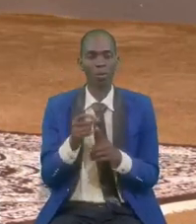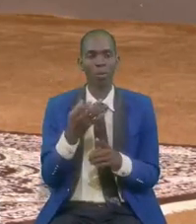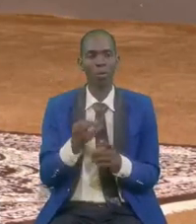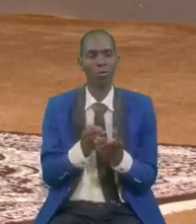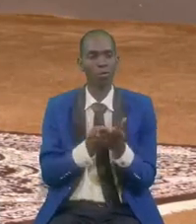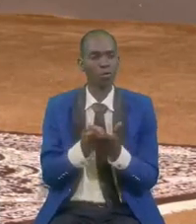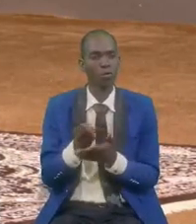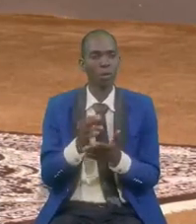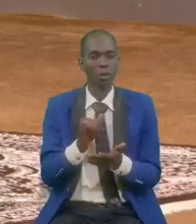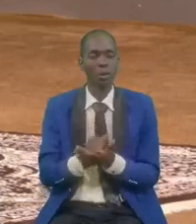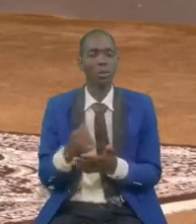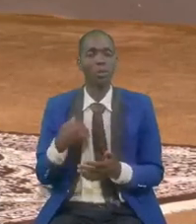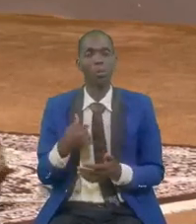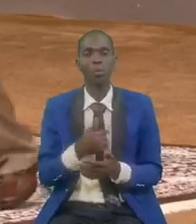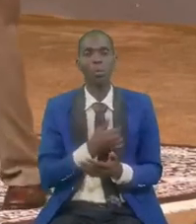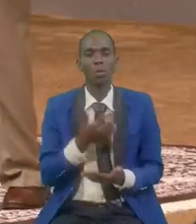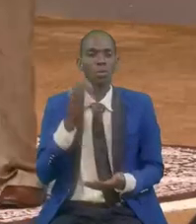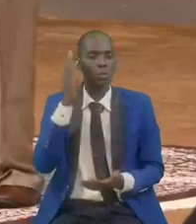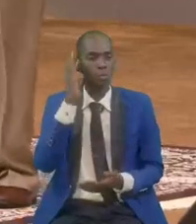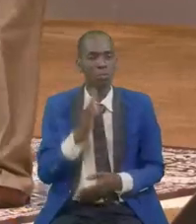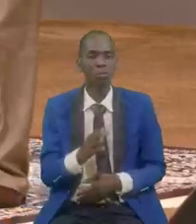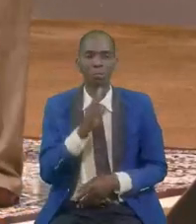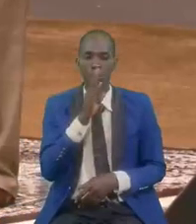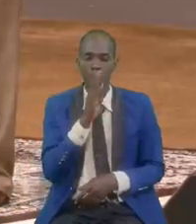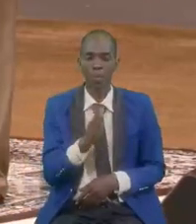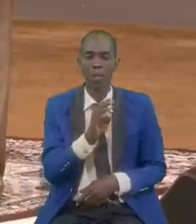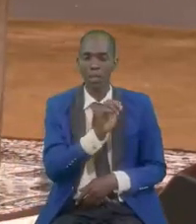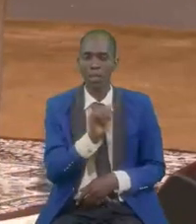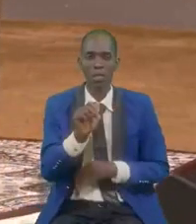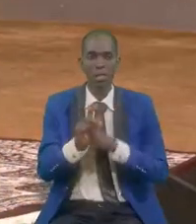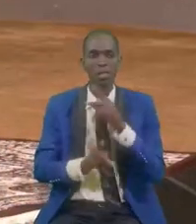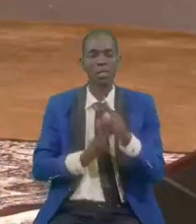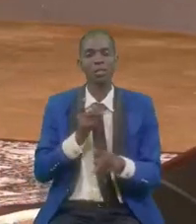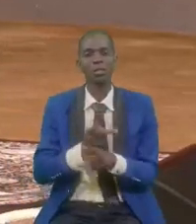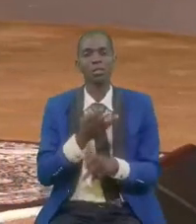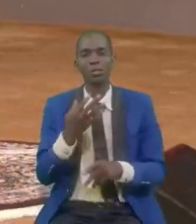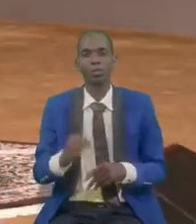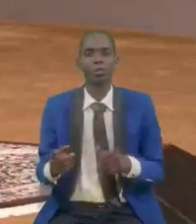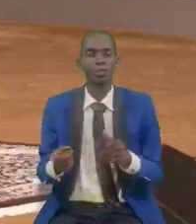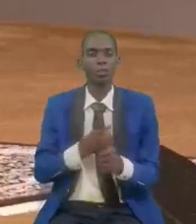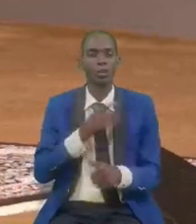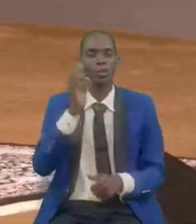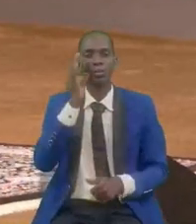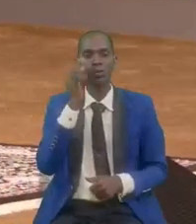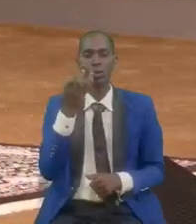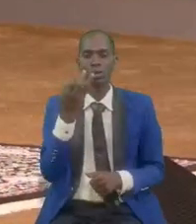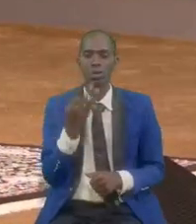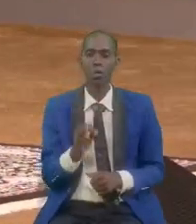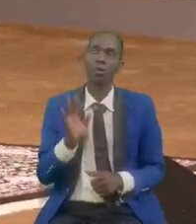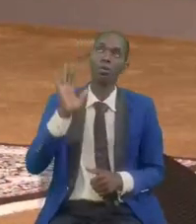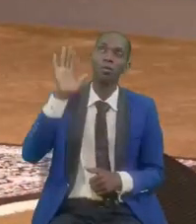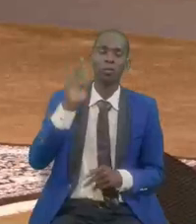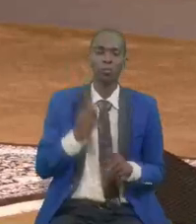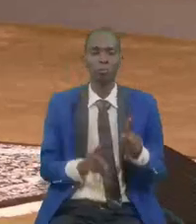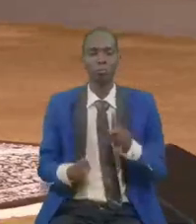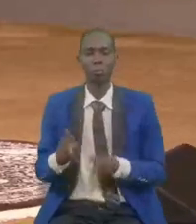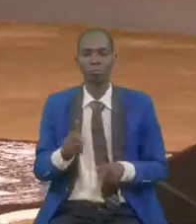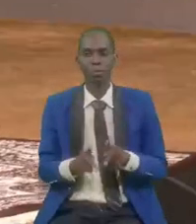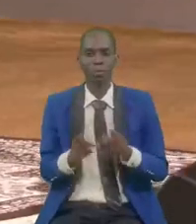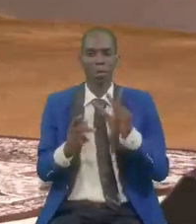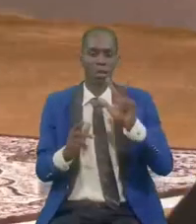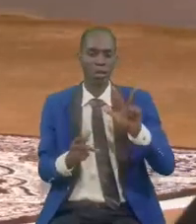de vérité, afin que nous soyons en quelque sorte les prémices de